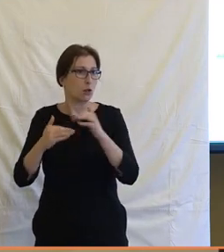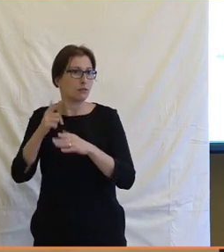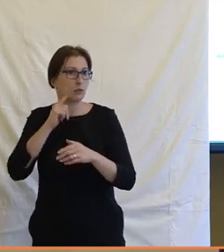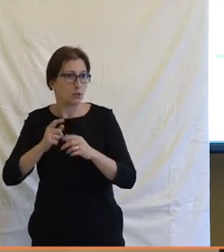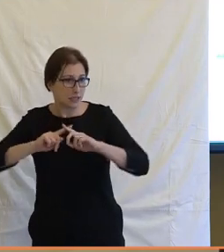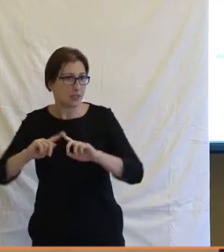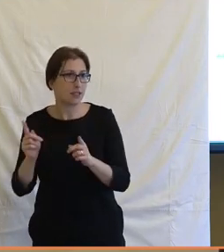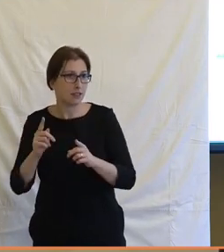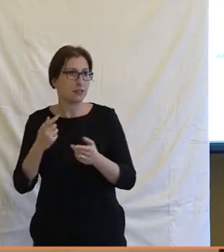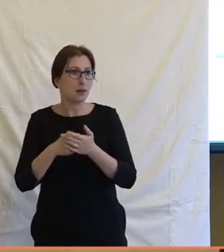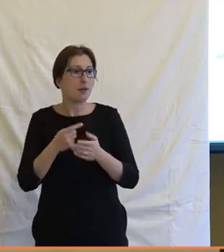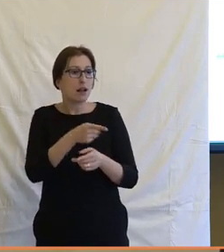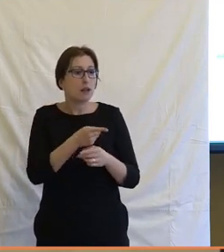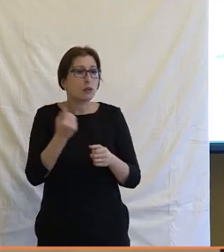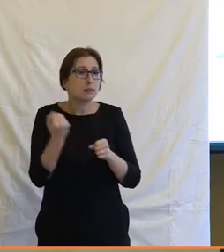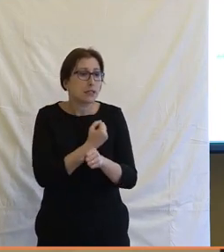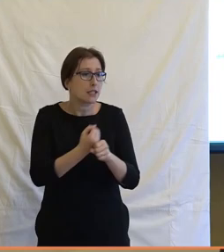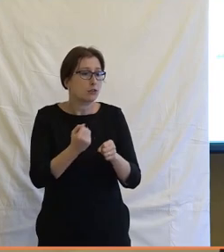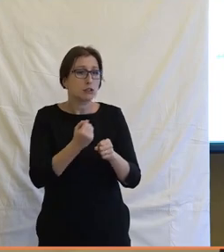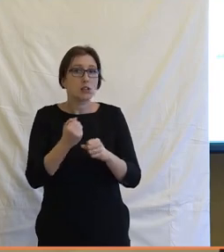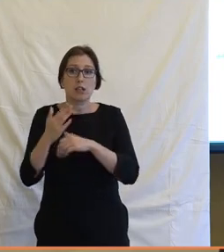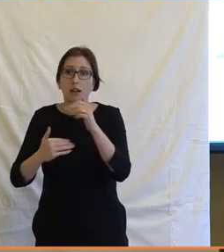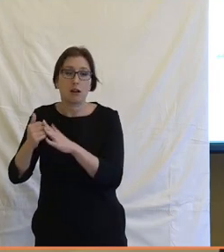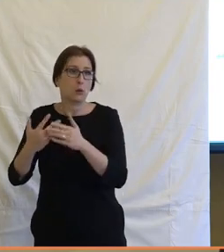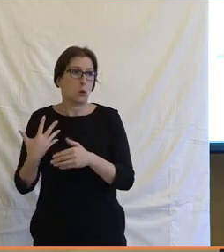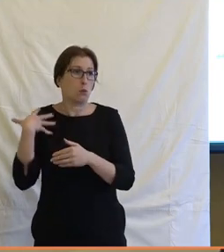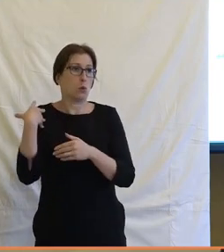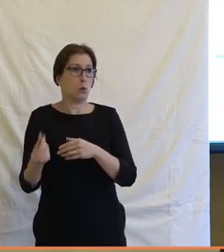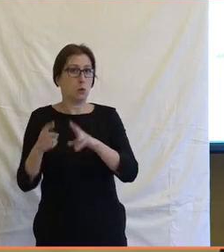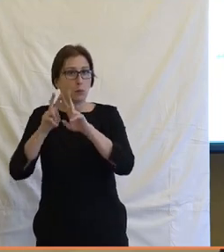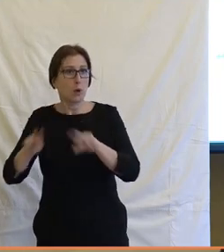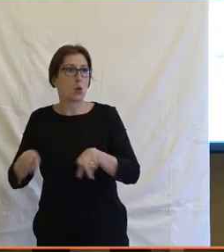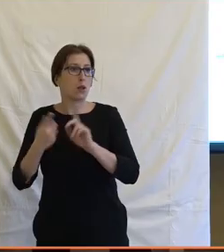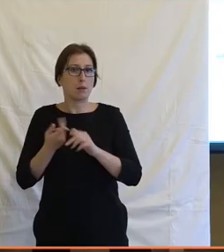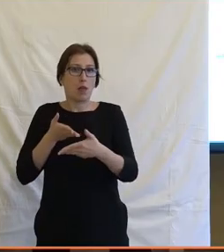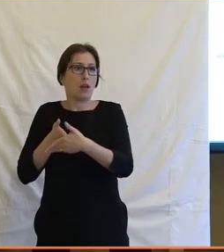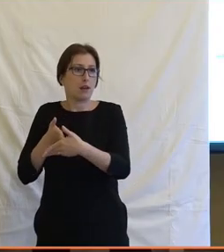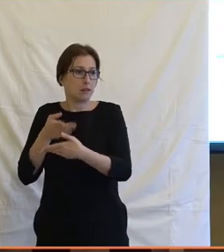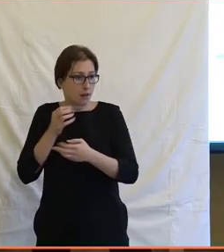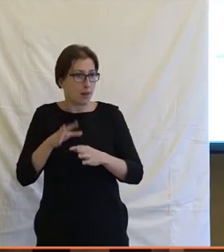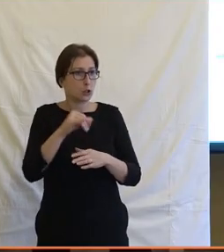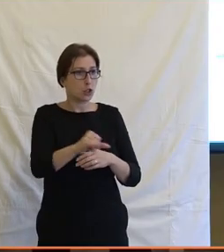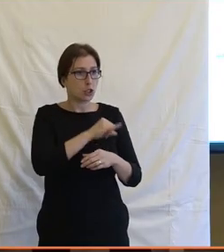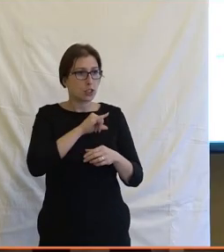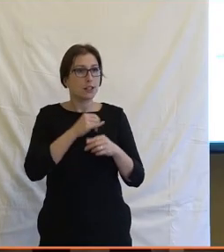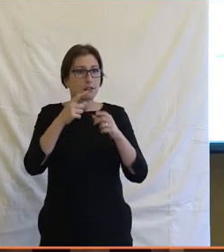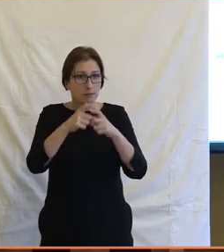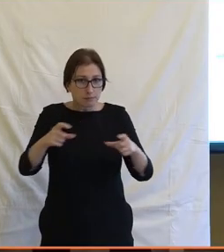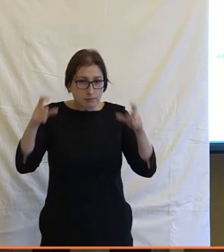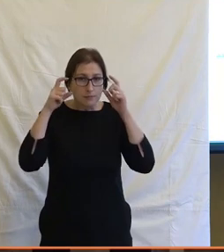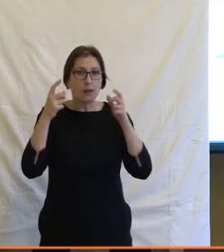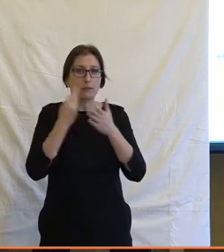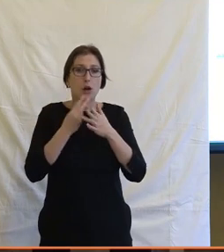hloupou chybou vlastně nějaká bariéra nevznikla a celá ta moje práce potom nepřišla vníveč, takže vidím tam opravdu jako